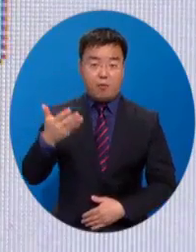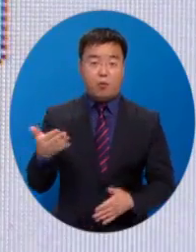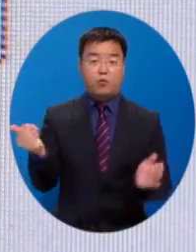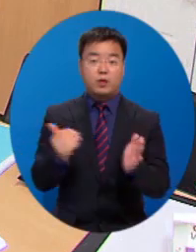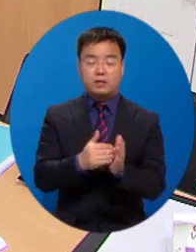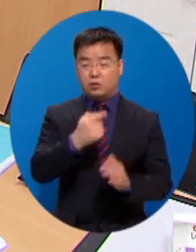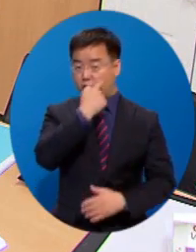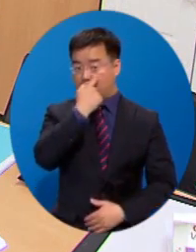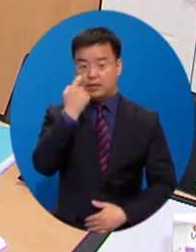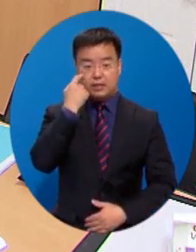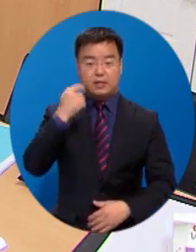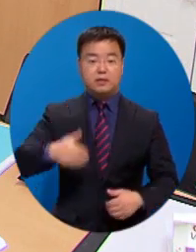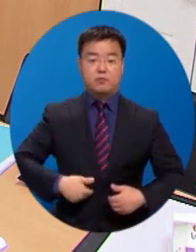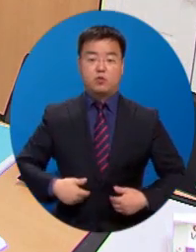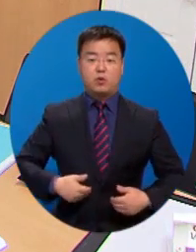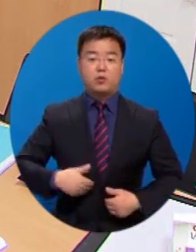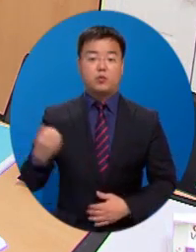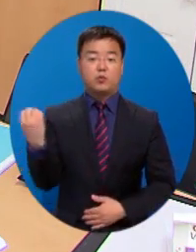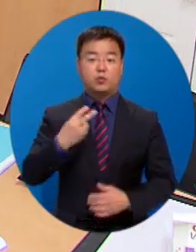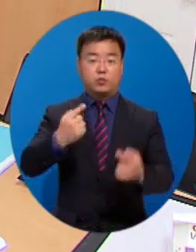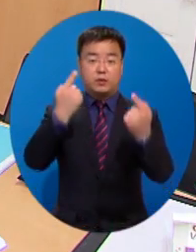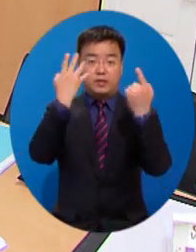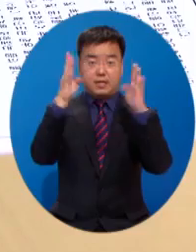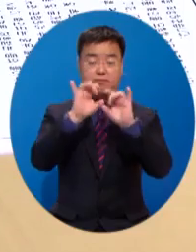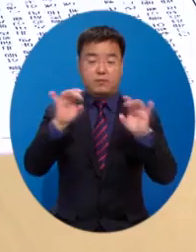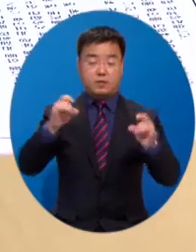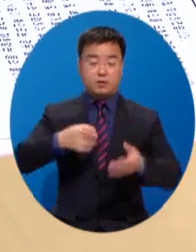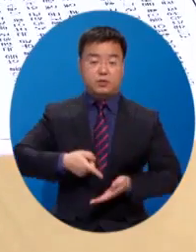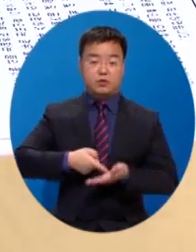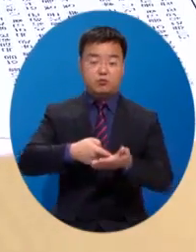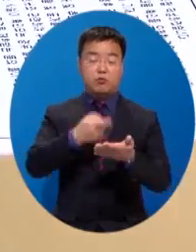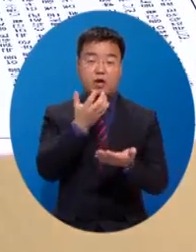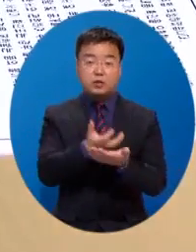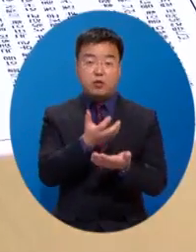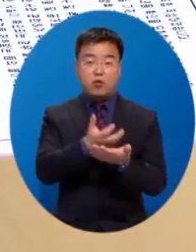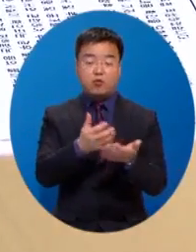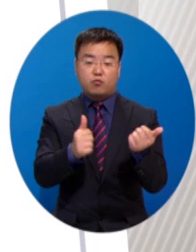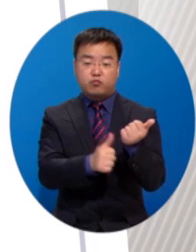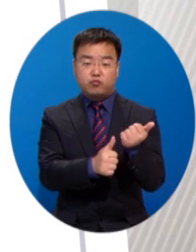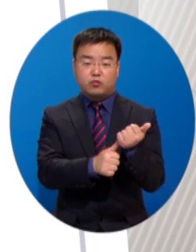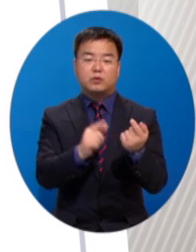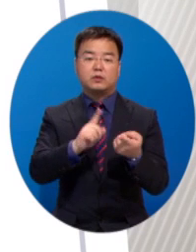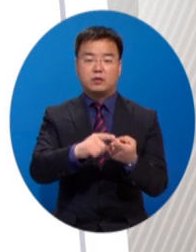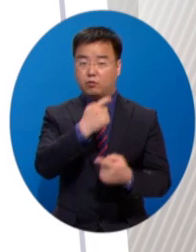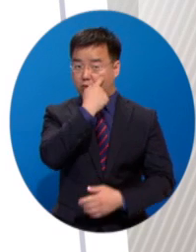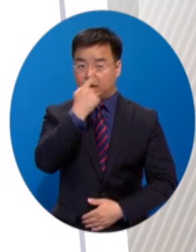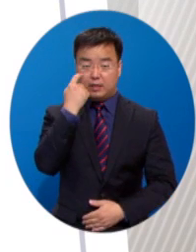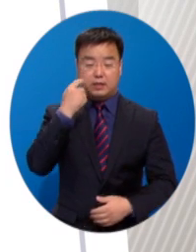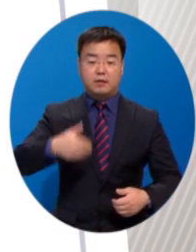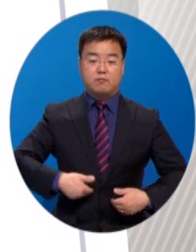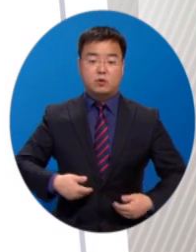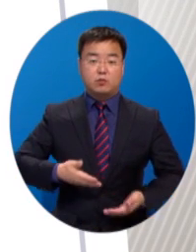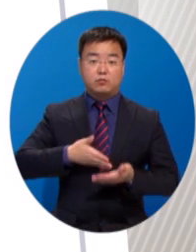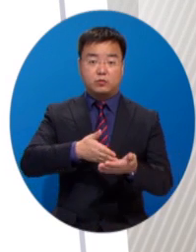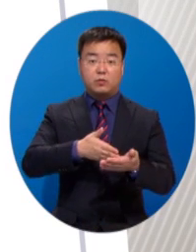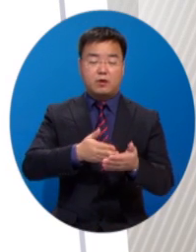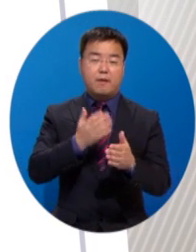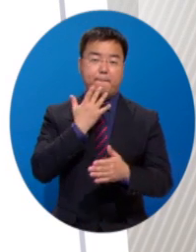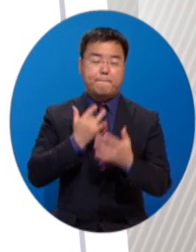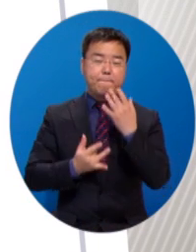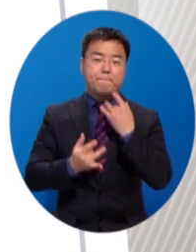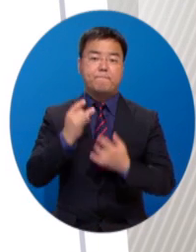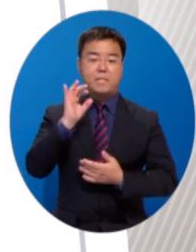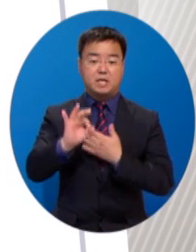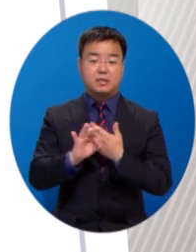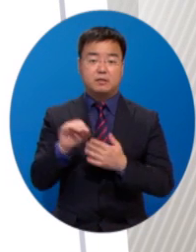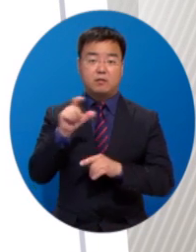합니다 또 대학별로 제출해야 하는 서류 목록도 챙겨야 합니다 제출 서를 빠트리면 지원 결격